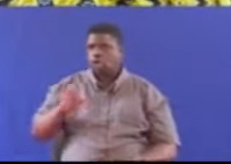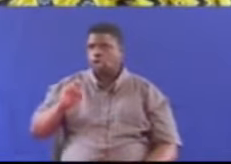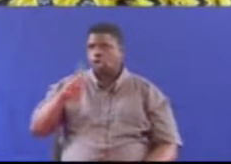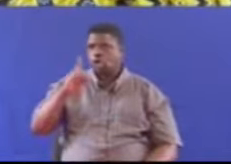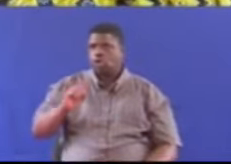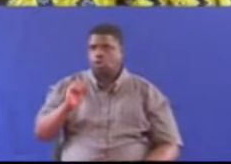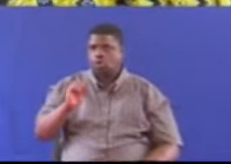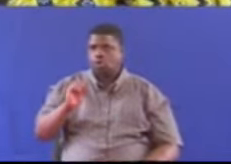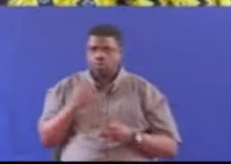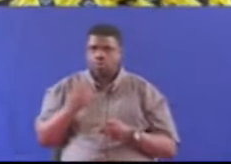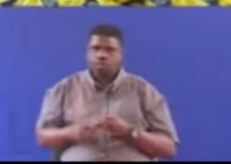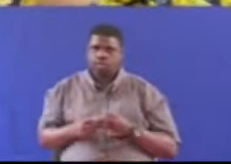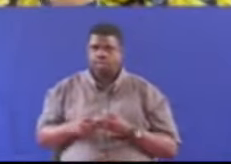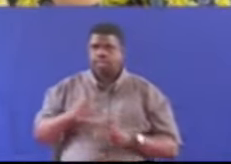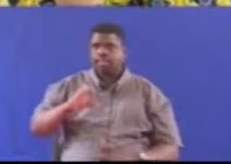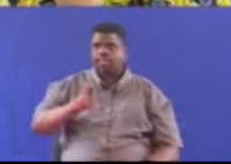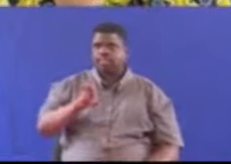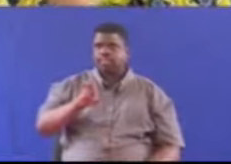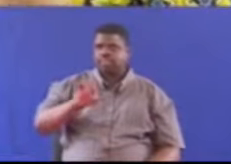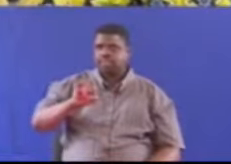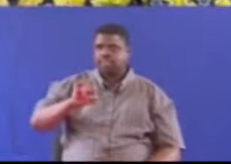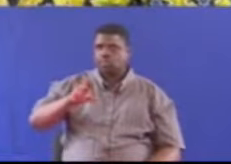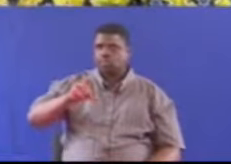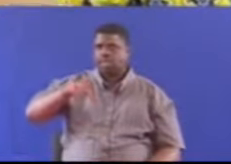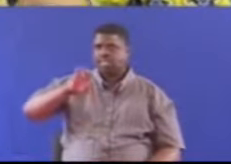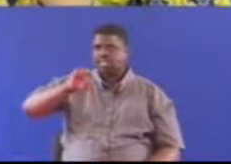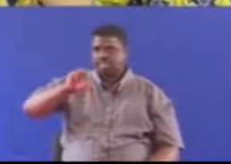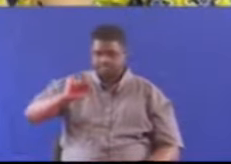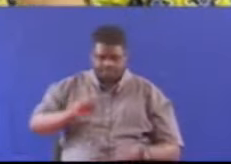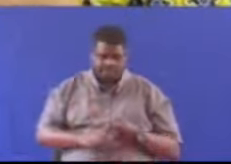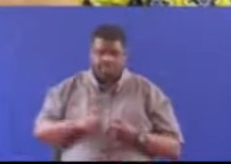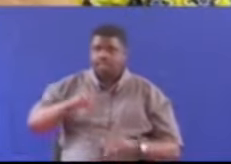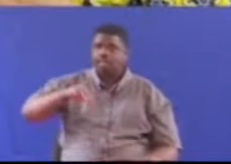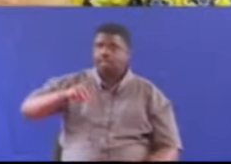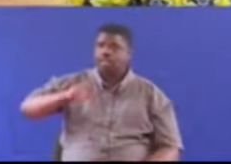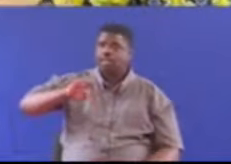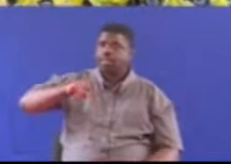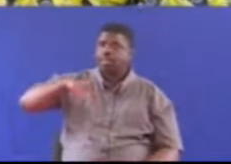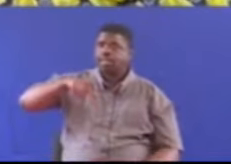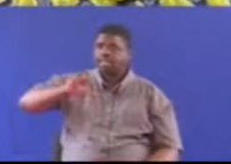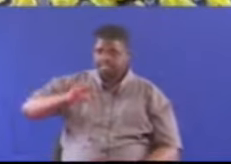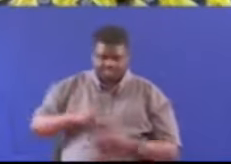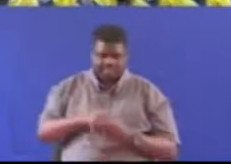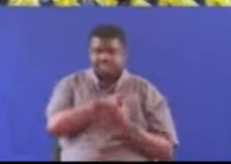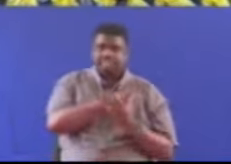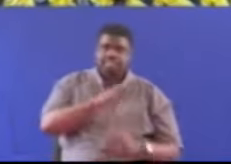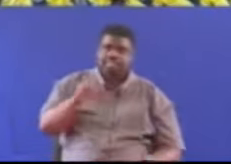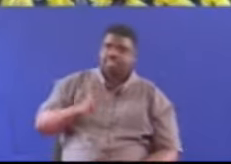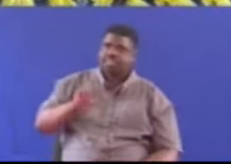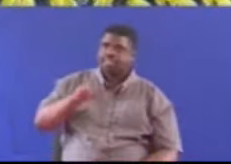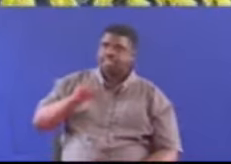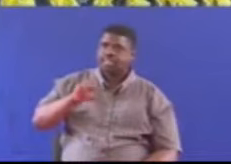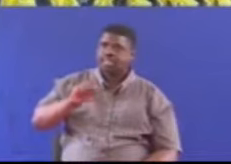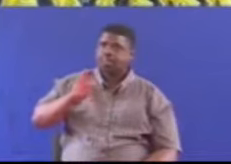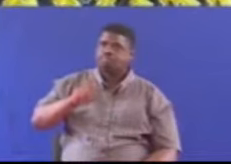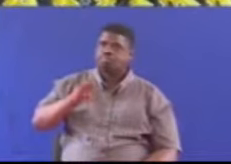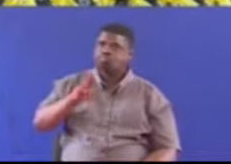Mheshimiwa Injinia Ezra Chiwesa, Mheshimiwa Mwasi Kamani, Mheshimiwa Zainab Katimba na Mheshimiwa Neema